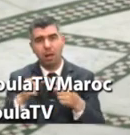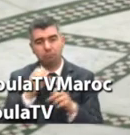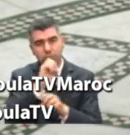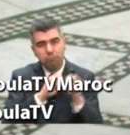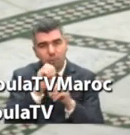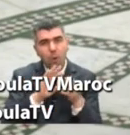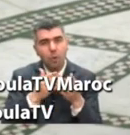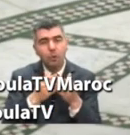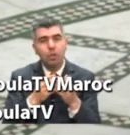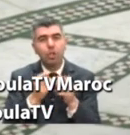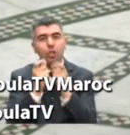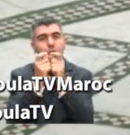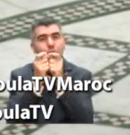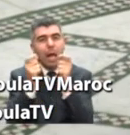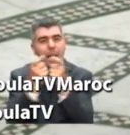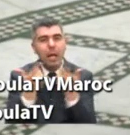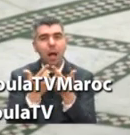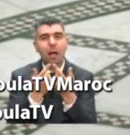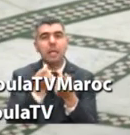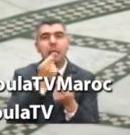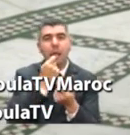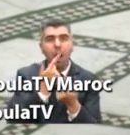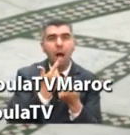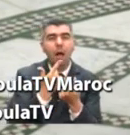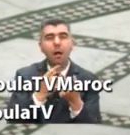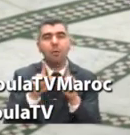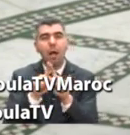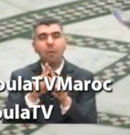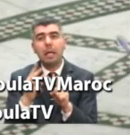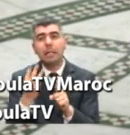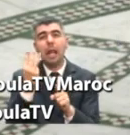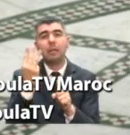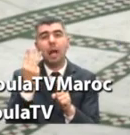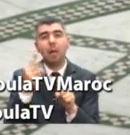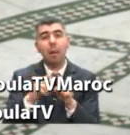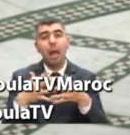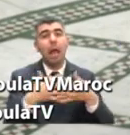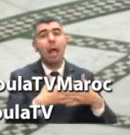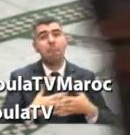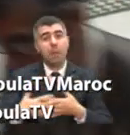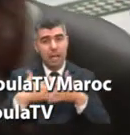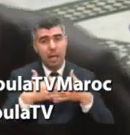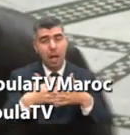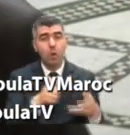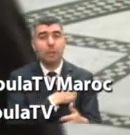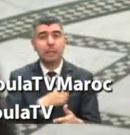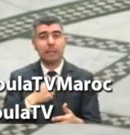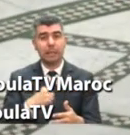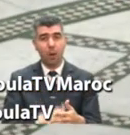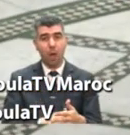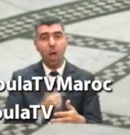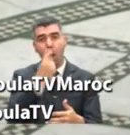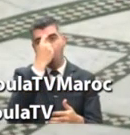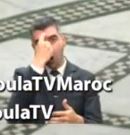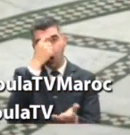مستوى الشركة الأم، يعني المواد الأولية مركزة في 3 ديال الدول الأساسية، الولايات المتحدة والصين والهند. إذا المادة الأولية